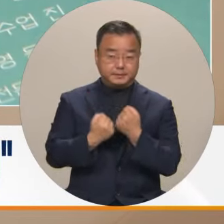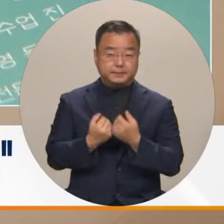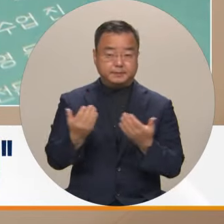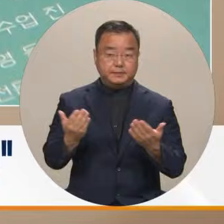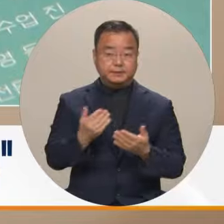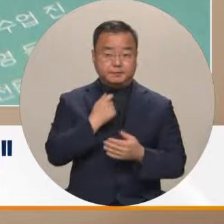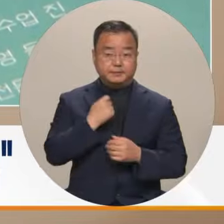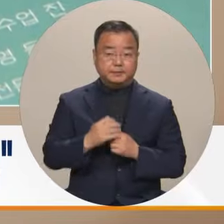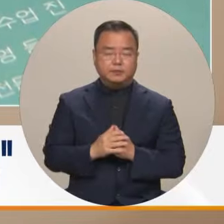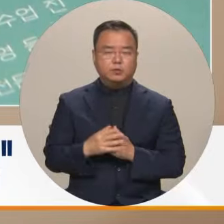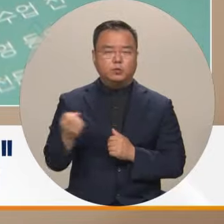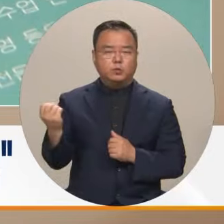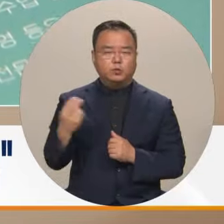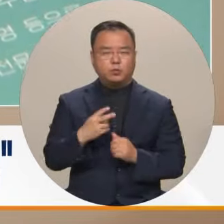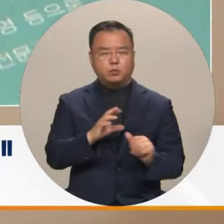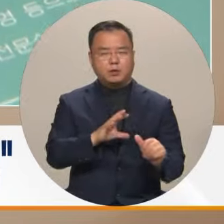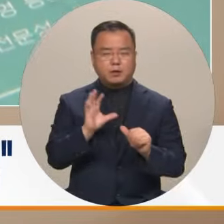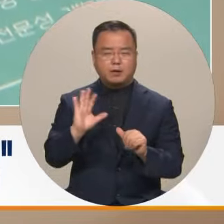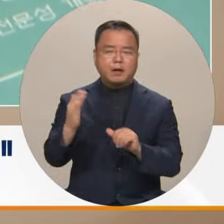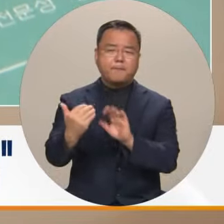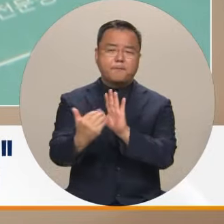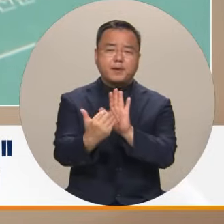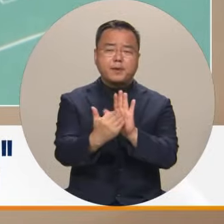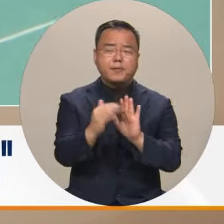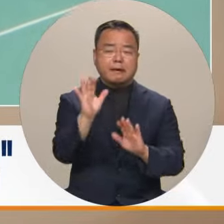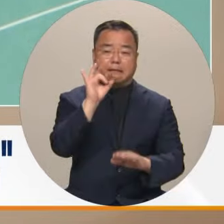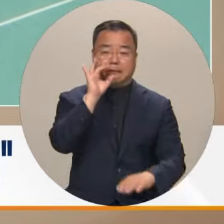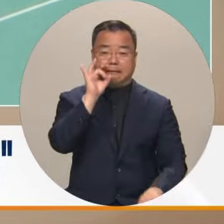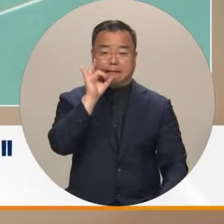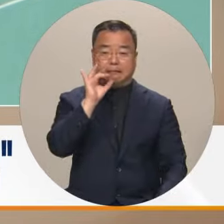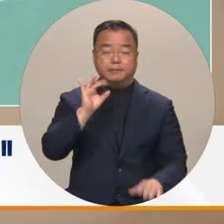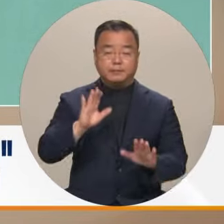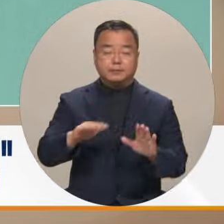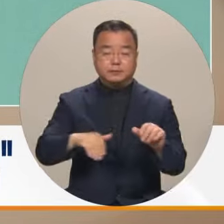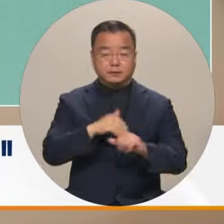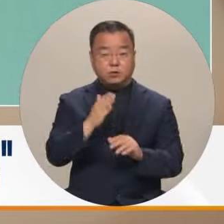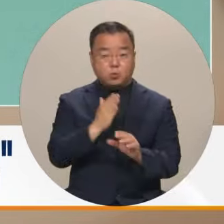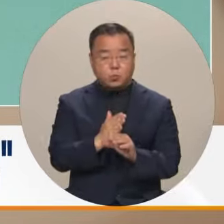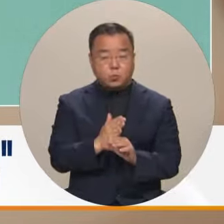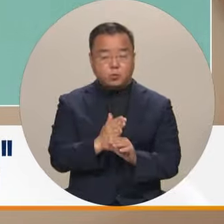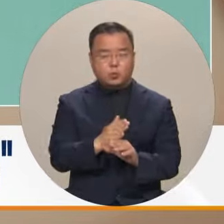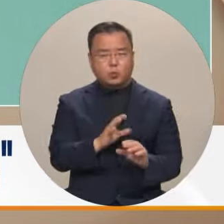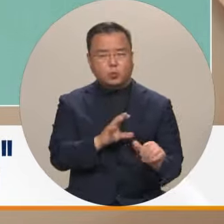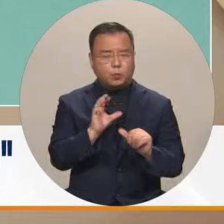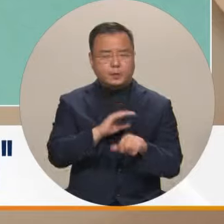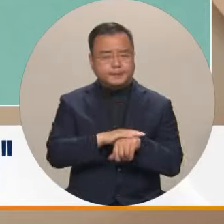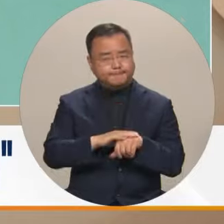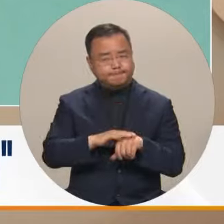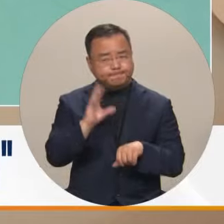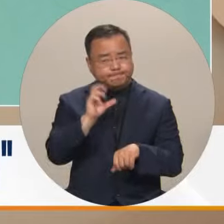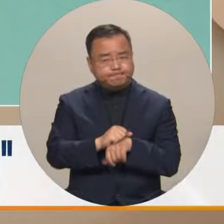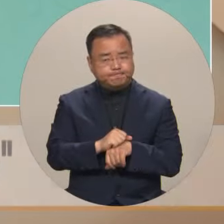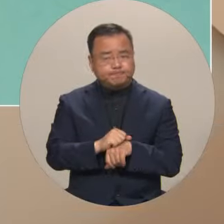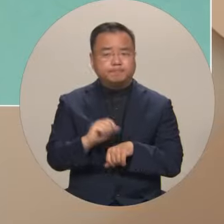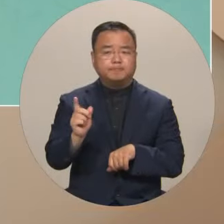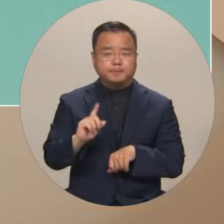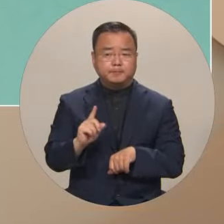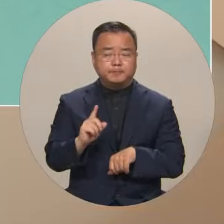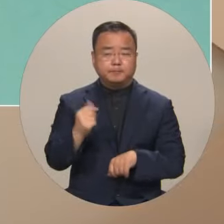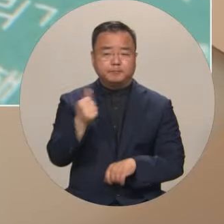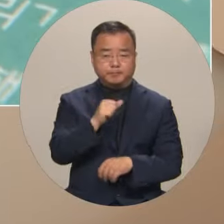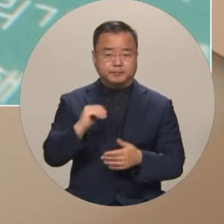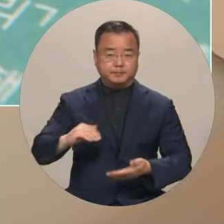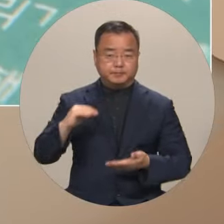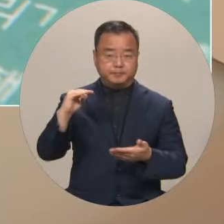근데 또 우리가 활용을 막을 수는 없는 상황입니다 따라서 어떻게 하면 바른 활용을 할 수 있도록 할까 이걸 소개하는데 초점을